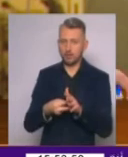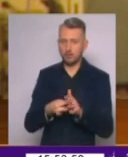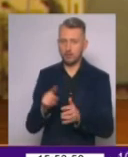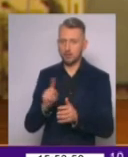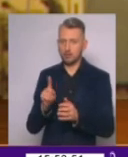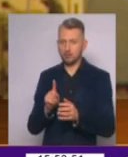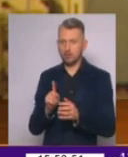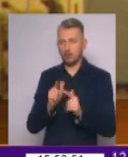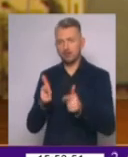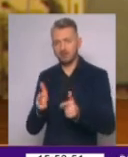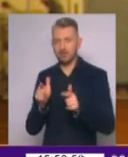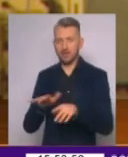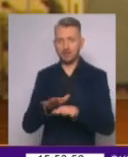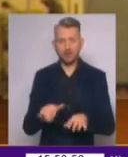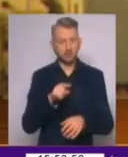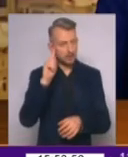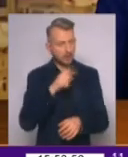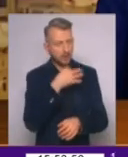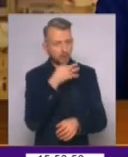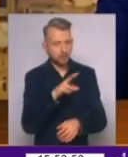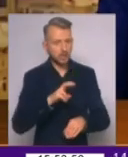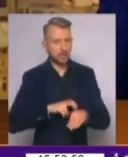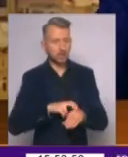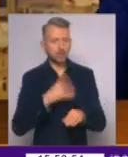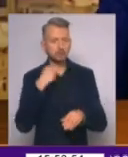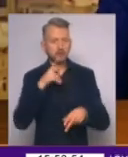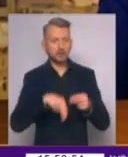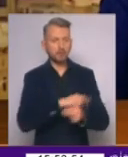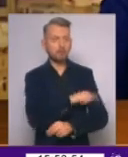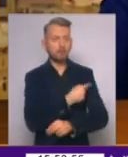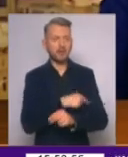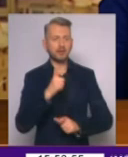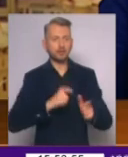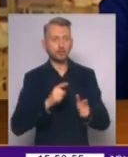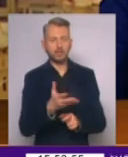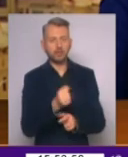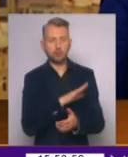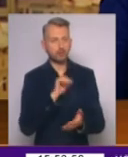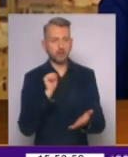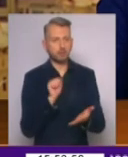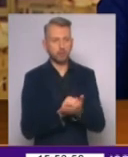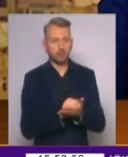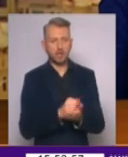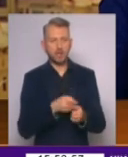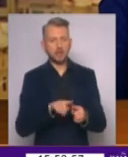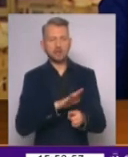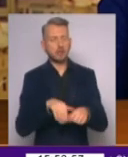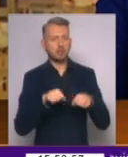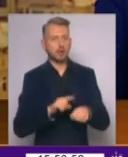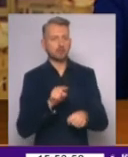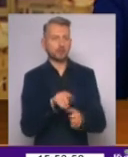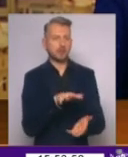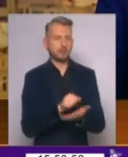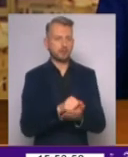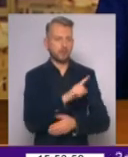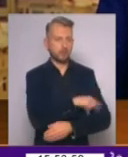ну, звичайно, або не йти. Ви ж знаєте, що будь-який лікар, закінчивши мединститут, він не отримує диплом, і це не є право для того, щоб займався